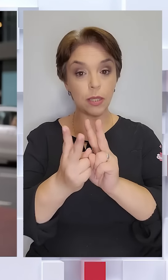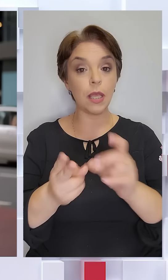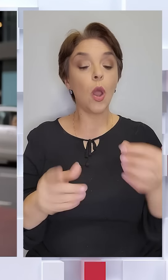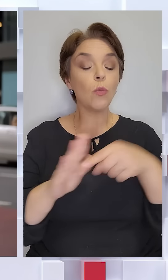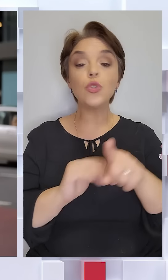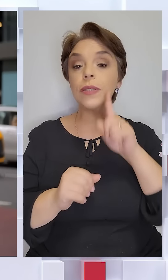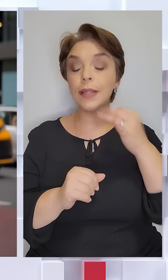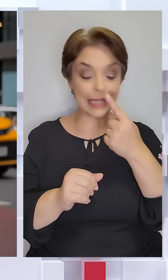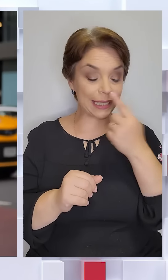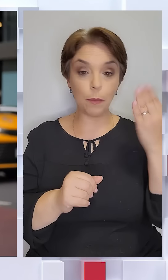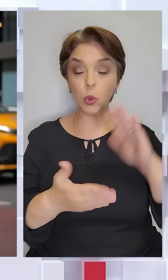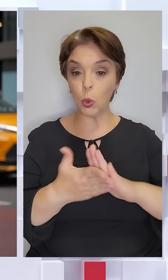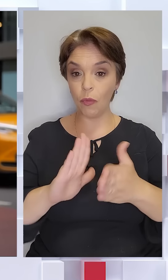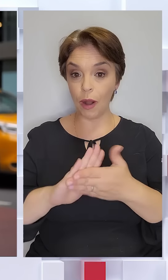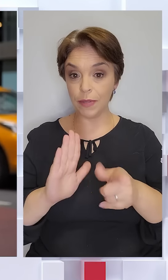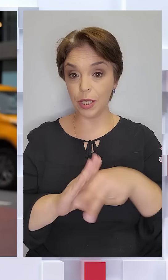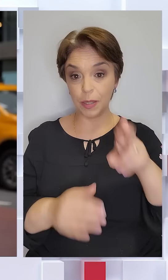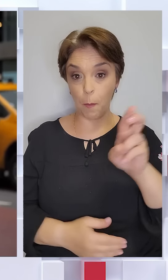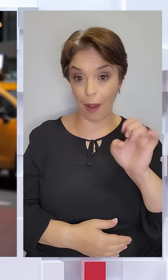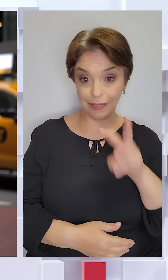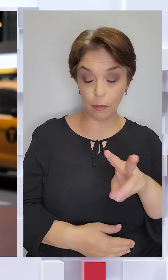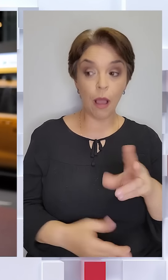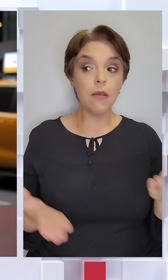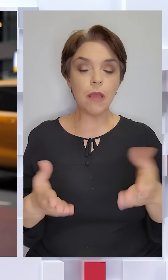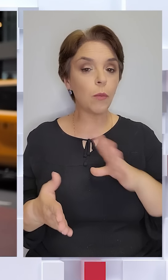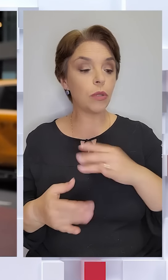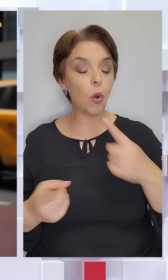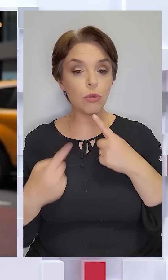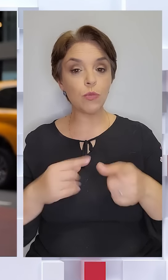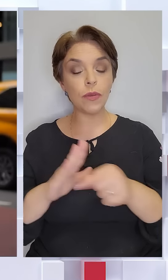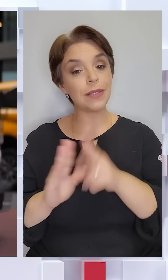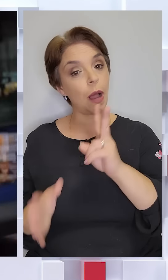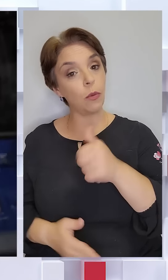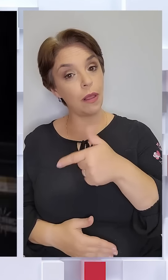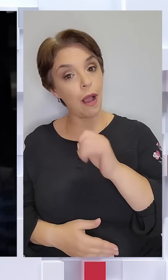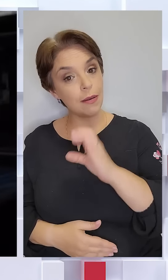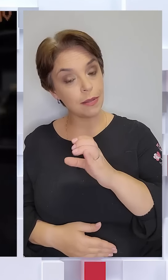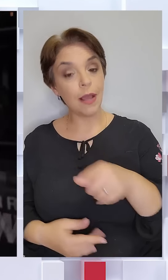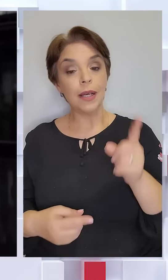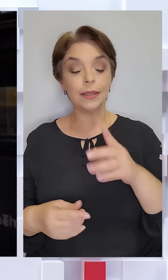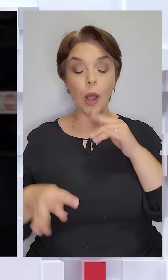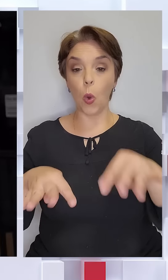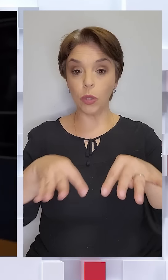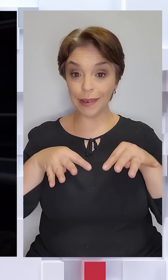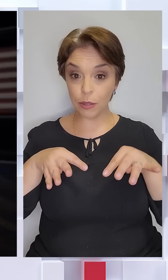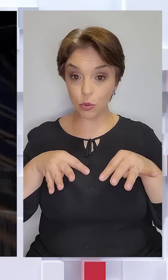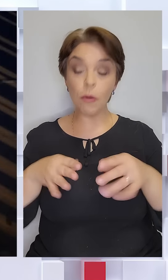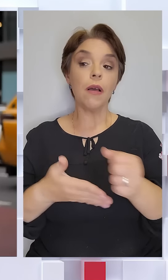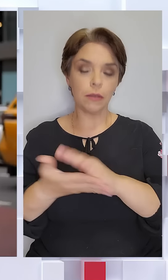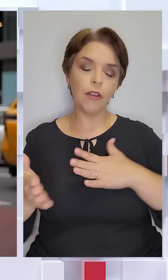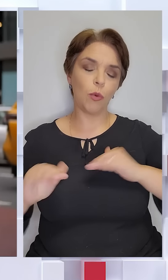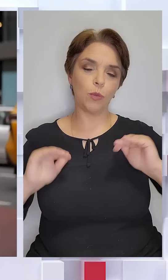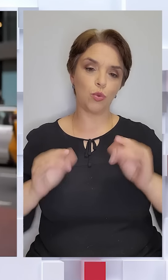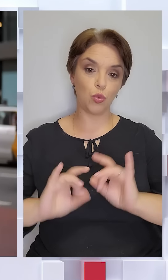про що Зеленський напередодні домовлявся із Джо Байденом, і як відбулася його розмова із Камалою Гарріс та Конгресом, далі